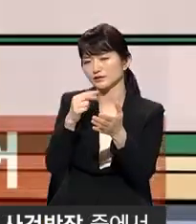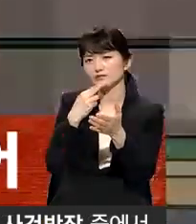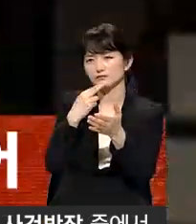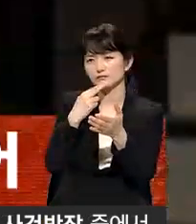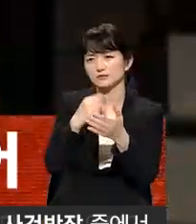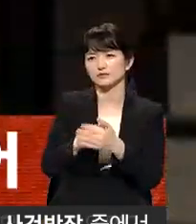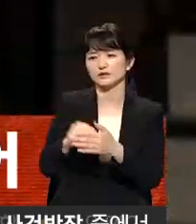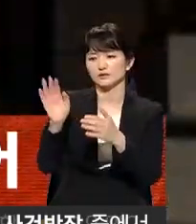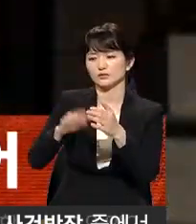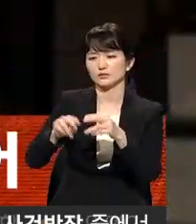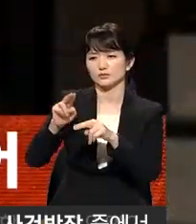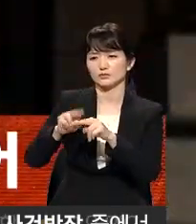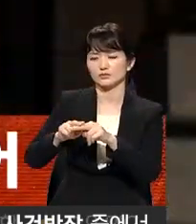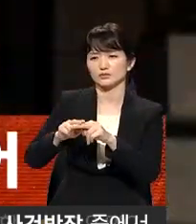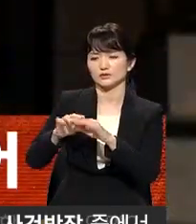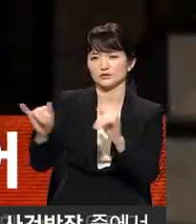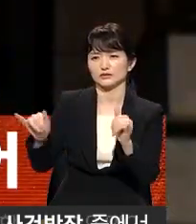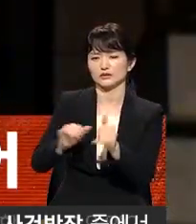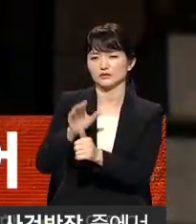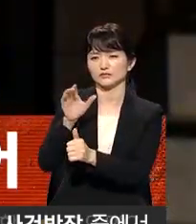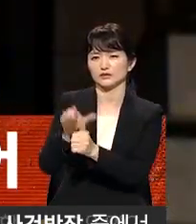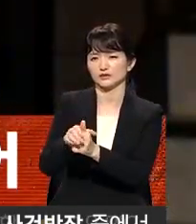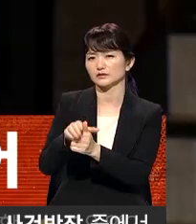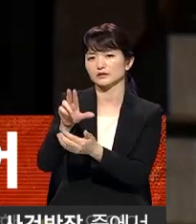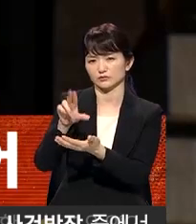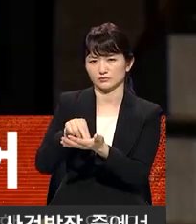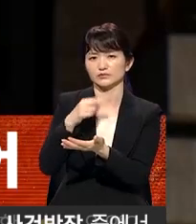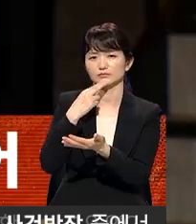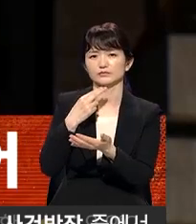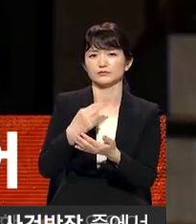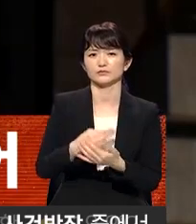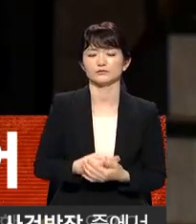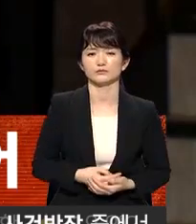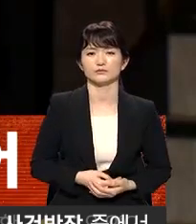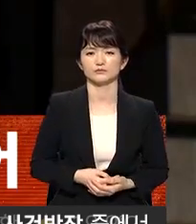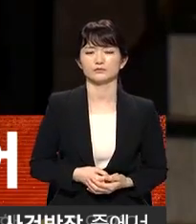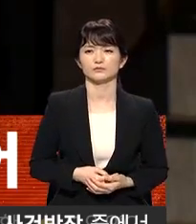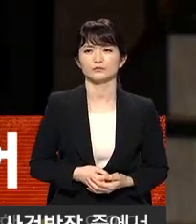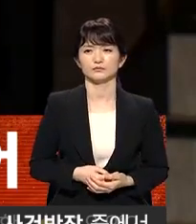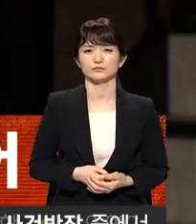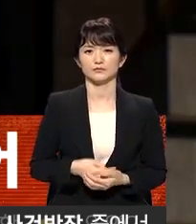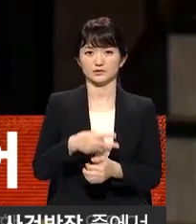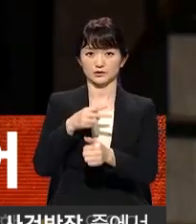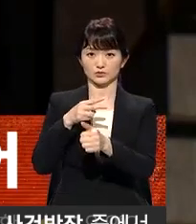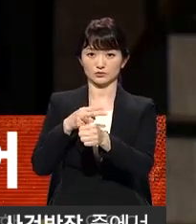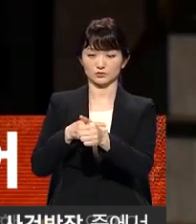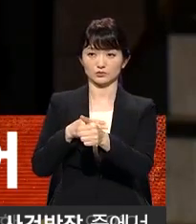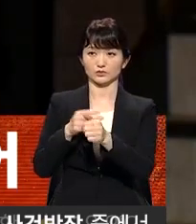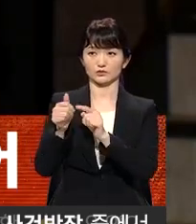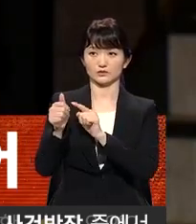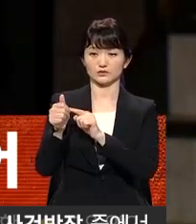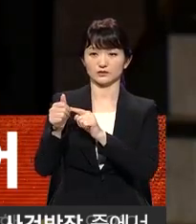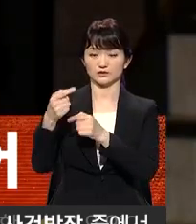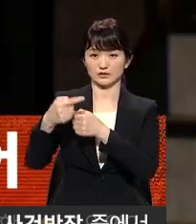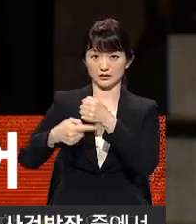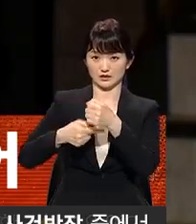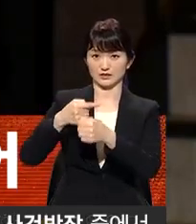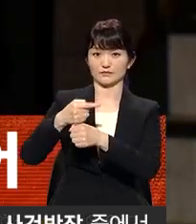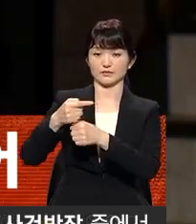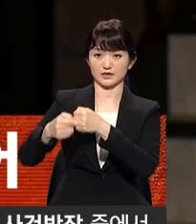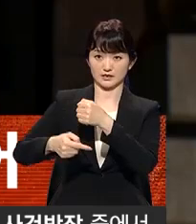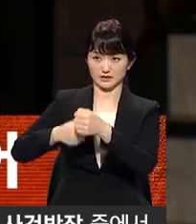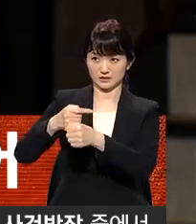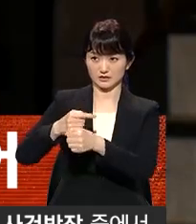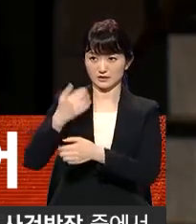공직입용되는데 전혀 문제가 안 된다라고 하는 것이죠 그러다 보니까 이제 그 교사 같은 경우는 해마다 실제로